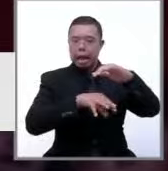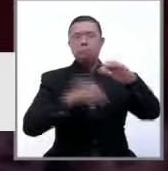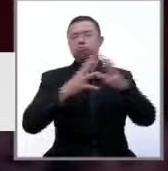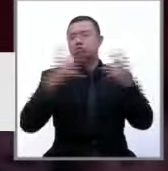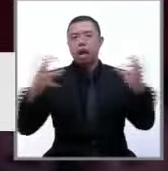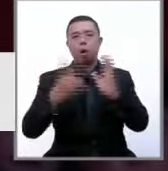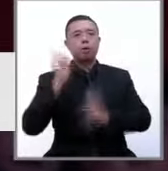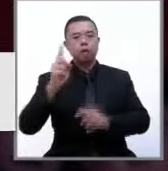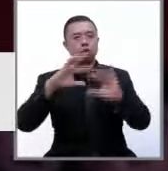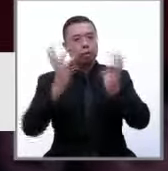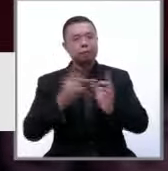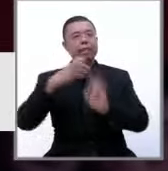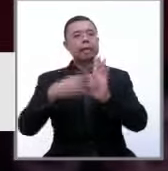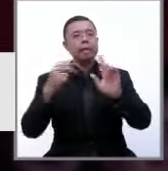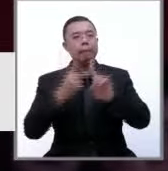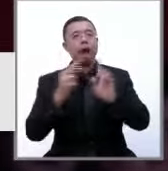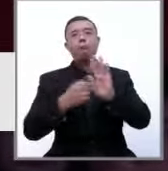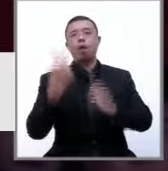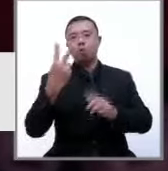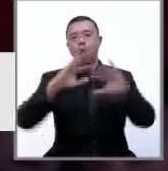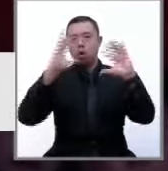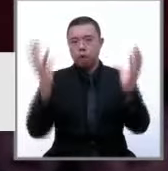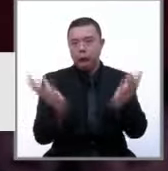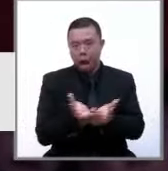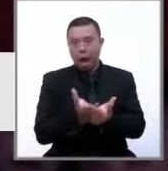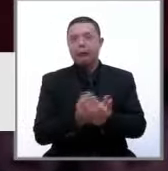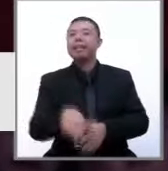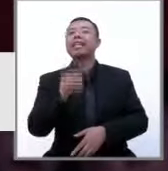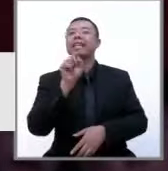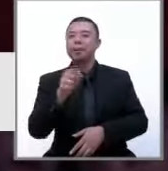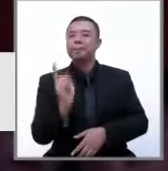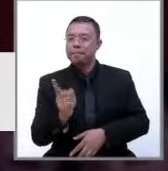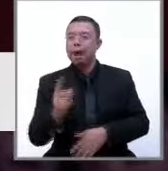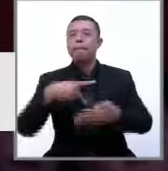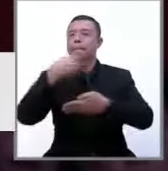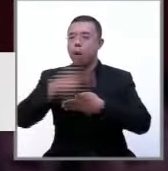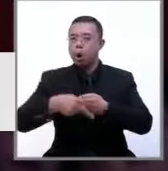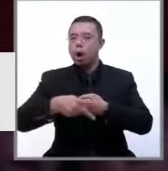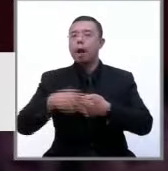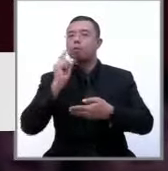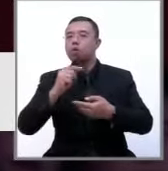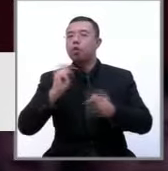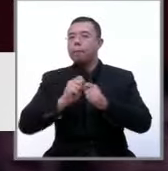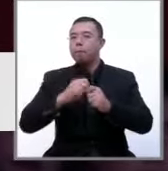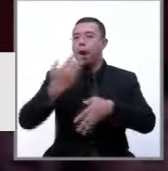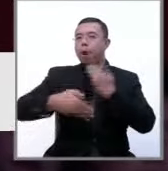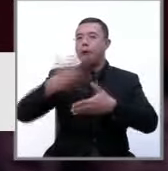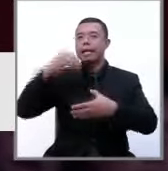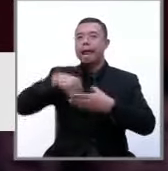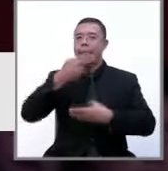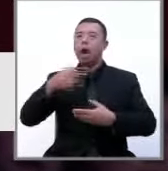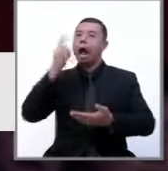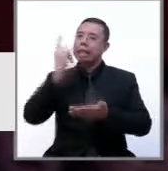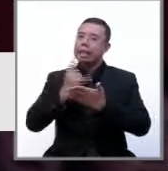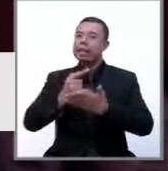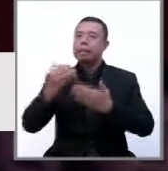diun besar nomor dua Oleh karena itu program hilerisasi harus dilanjutkan